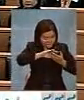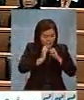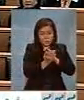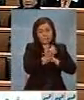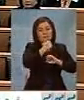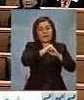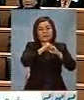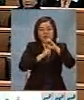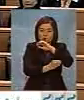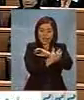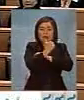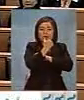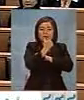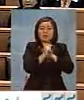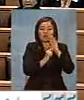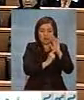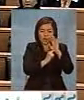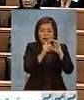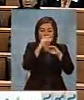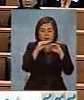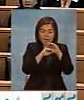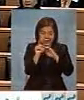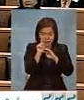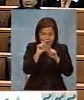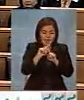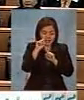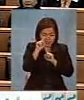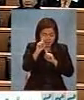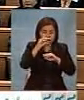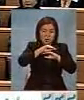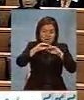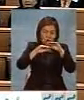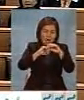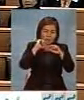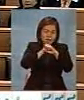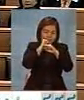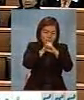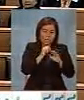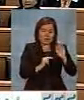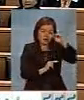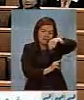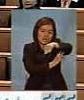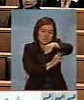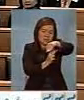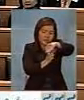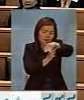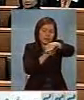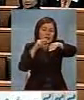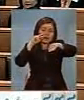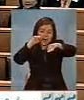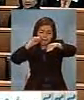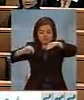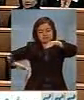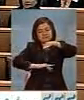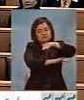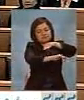ธานโครงการแรกก็คือโครงการก่อสร้างสะพานข้ามแม่น้ำโขงแห่งที่3